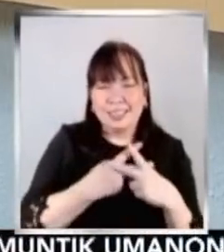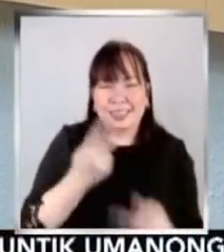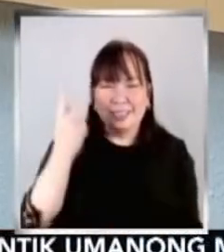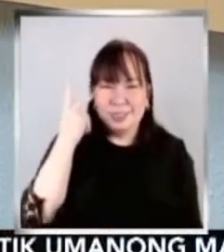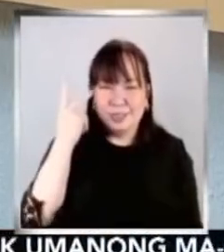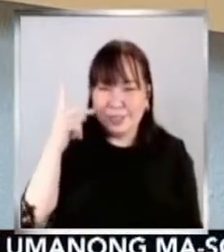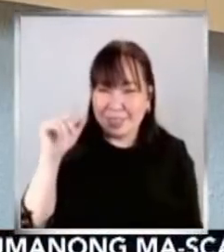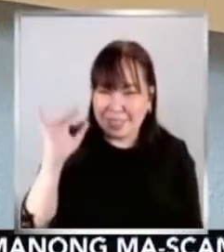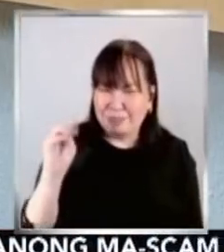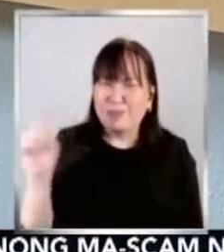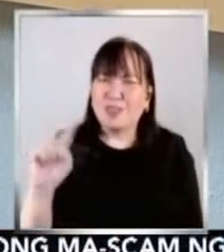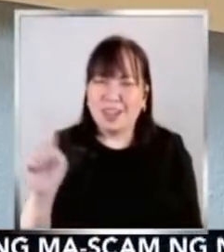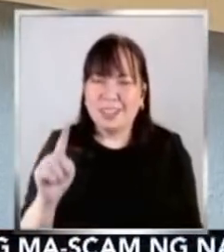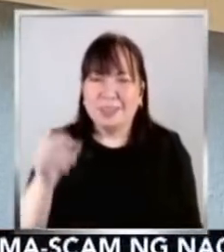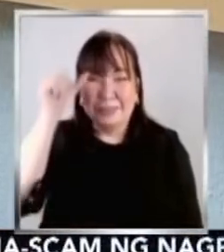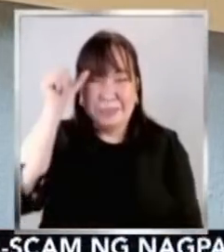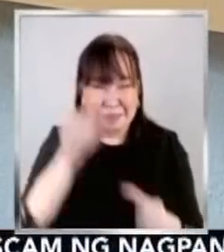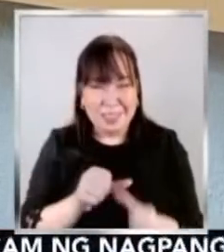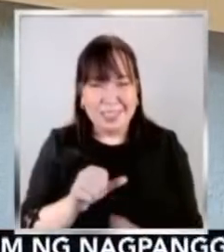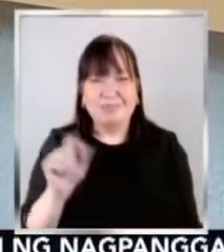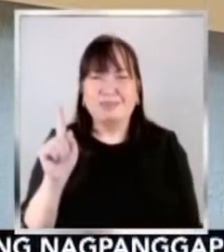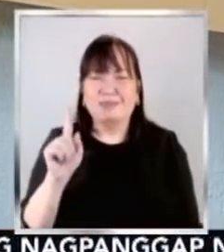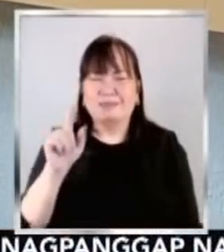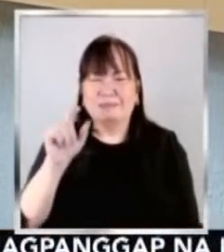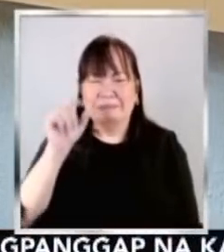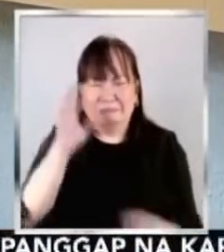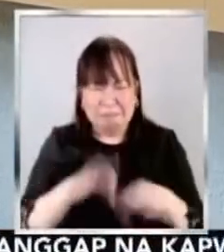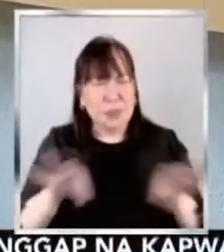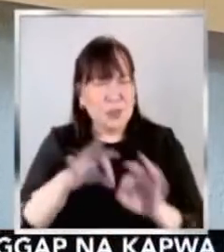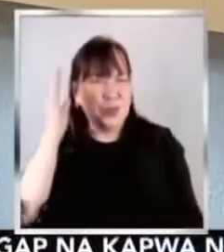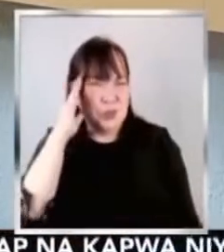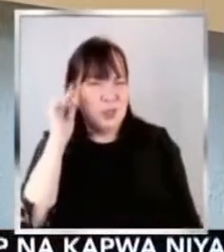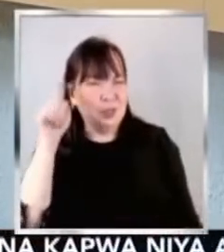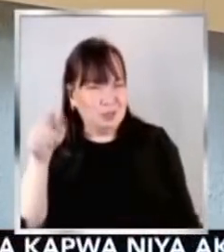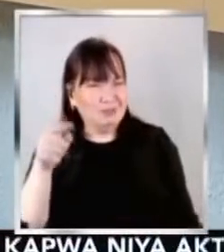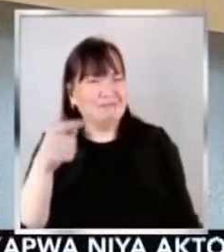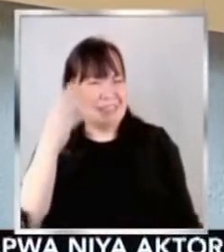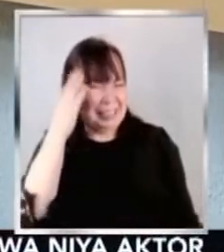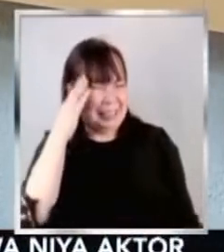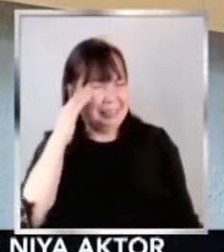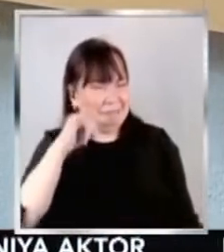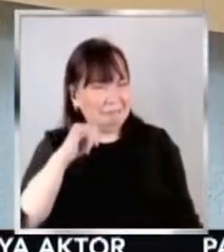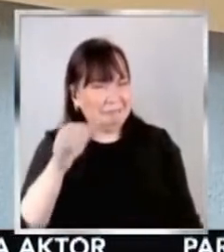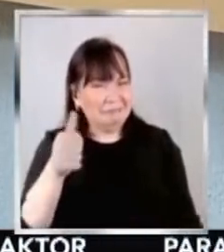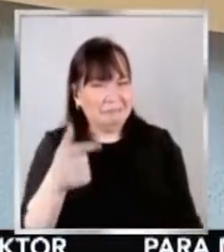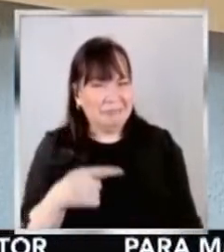tandaan, importante ang may alam. Ako po si Kuya Kim at sagot ko kayo, 24 oras.